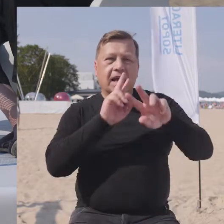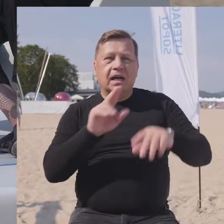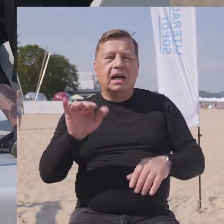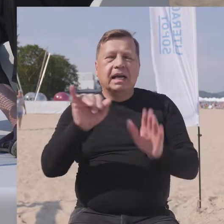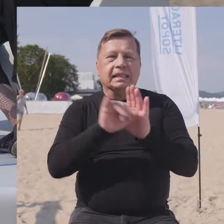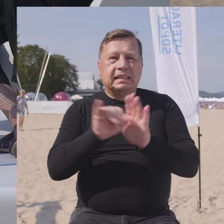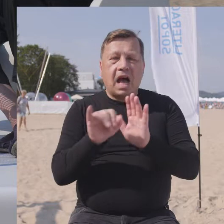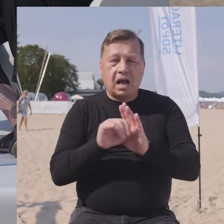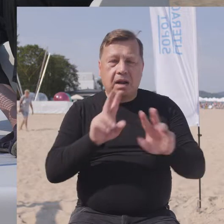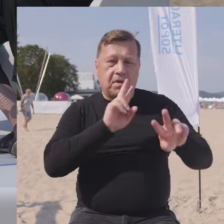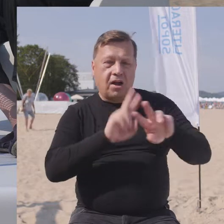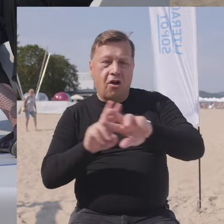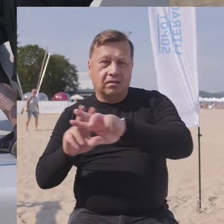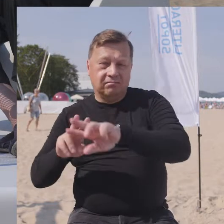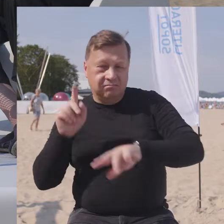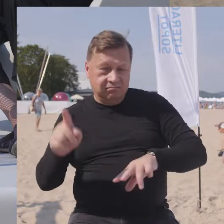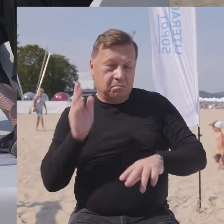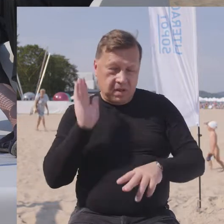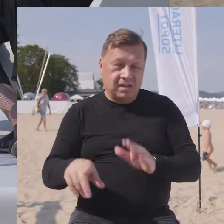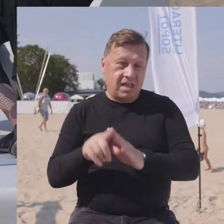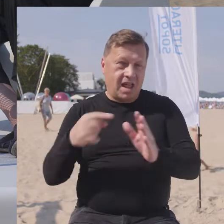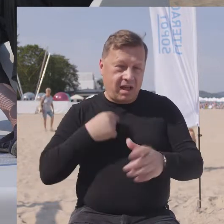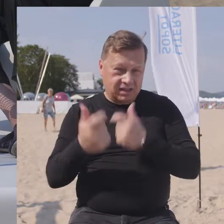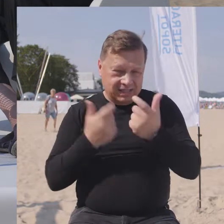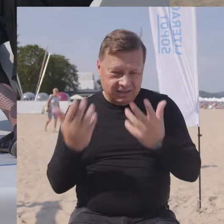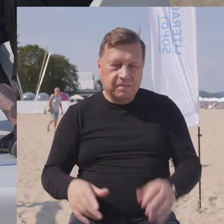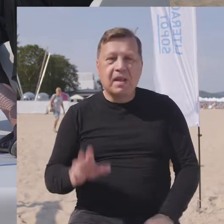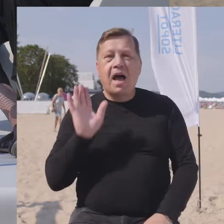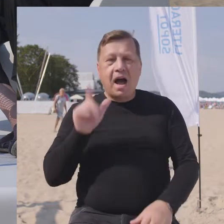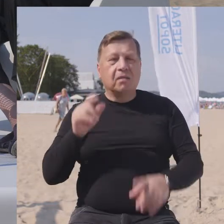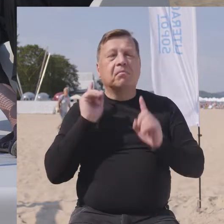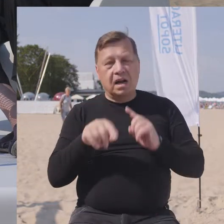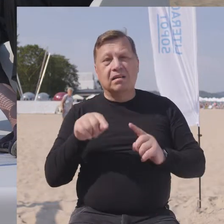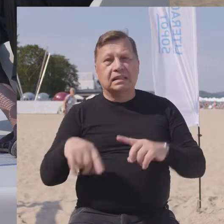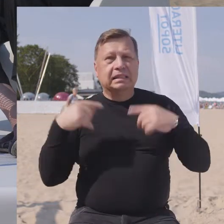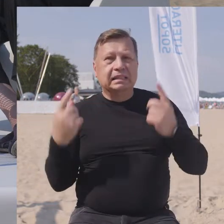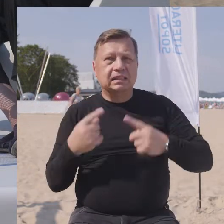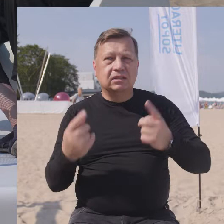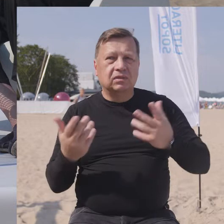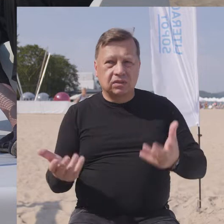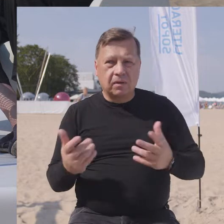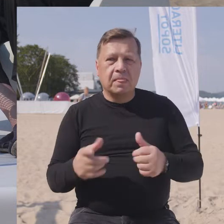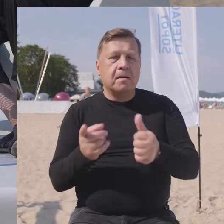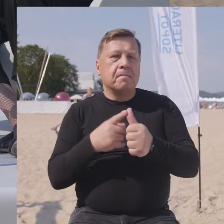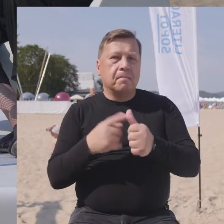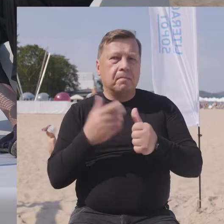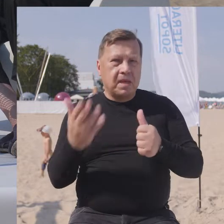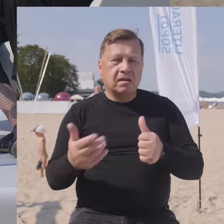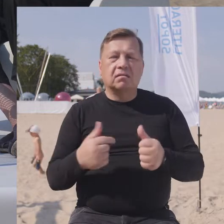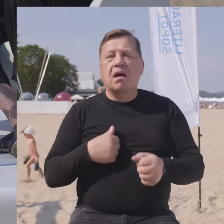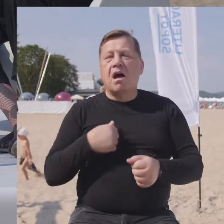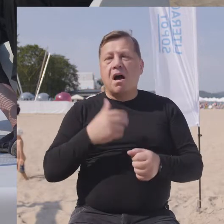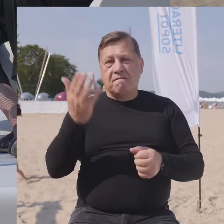Instagramie. Ale rzeczywiście, że to jest sytuacja, w której po pierwsze wiem, do kogo